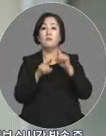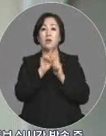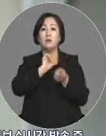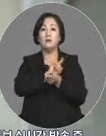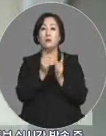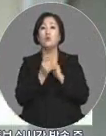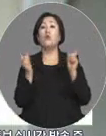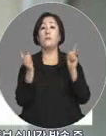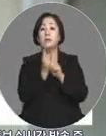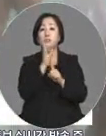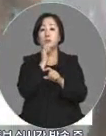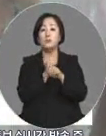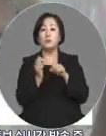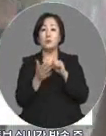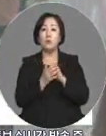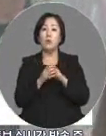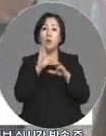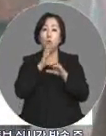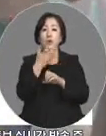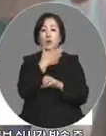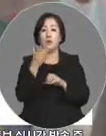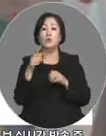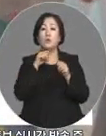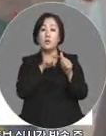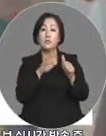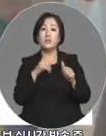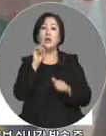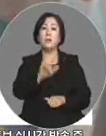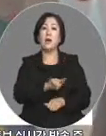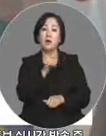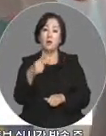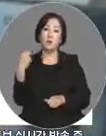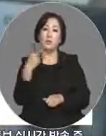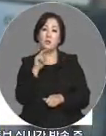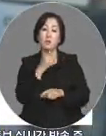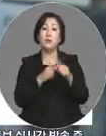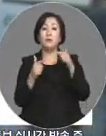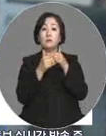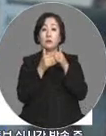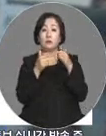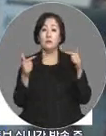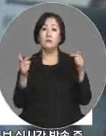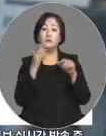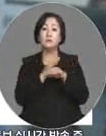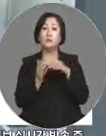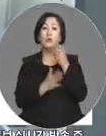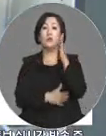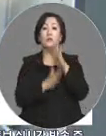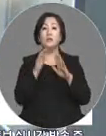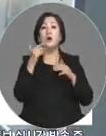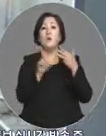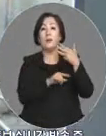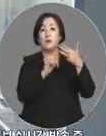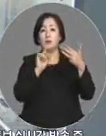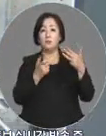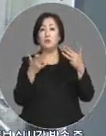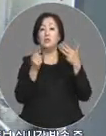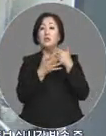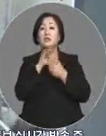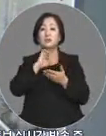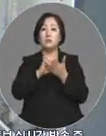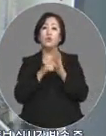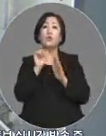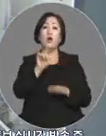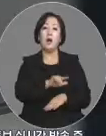실정. 이르는 사이 코로나19 확진자는 하루 2천 명대로 가파르게 늘고 있습니다. 시는 8월 17일을 정점으로 하루